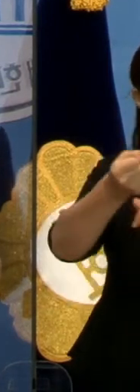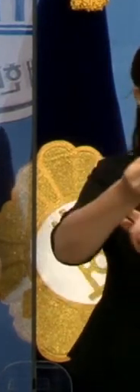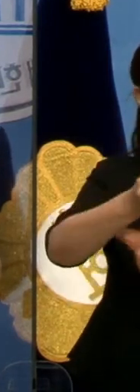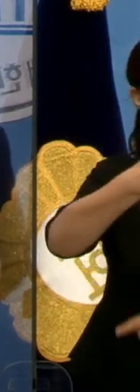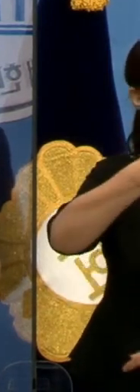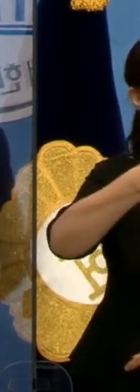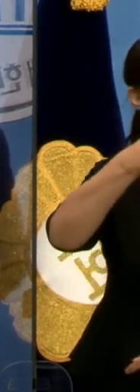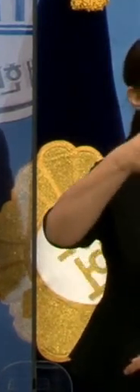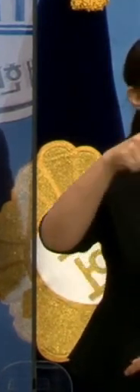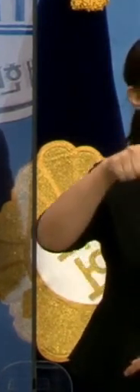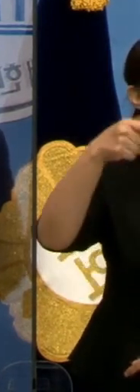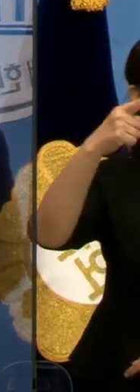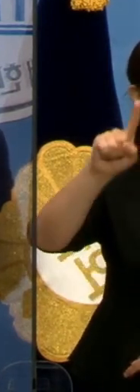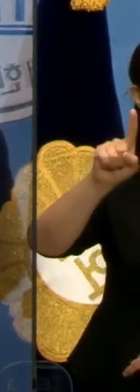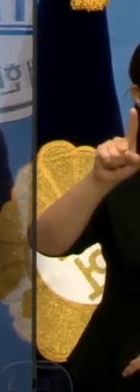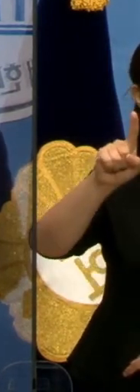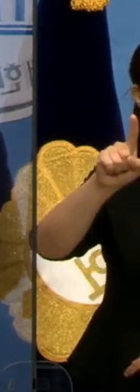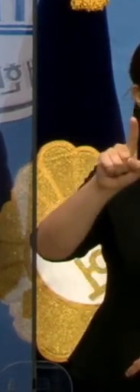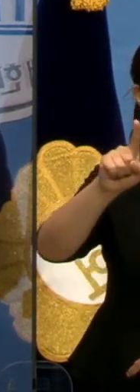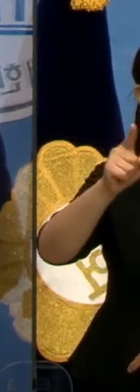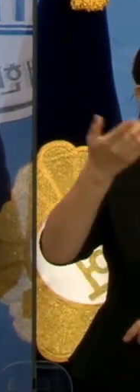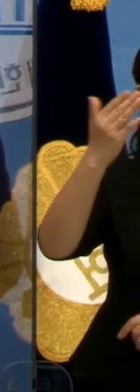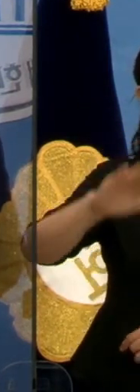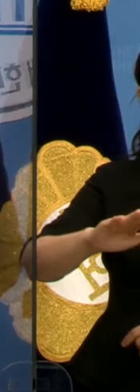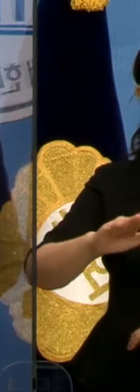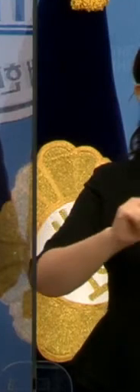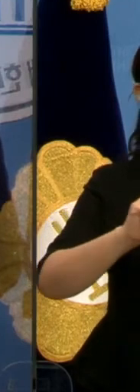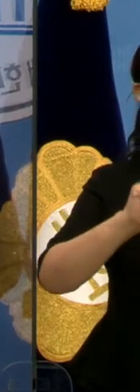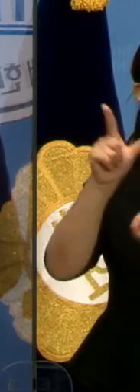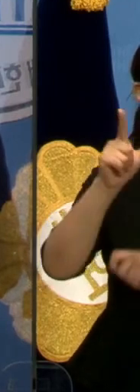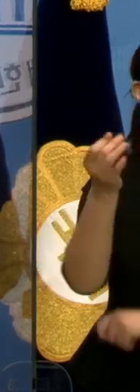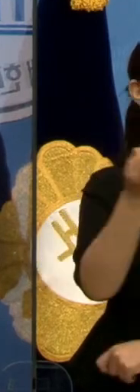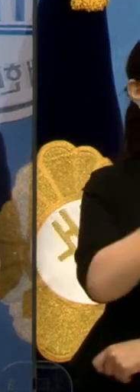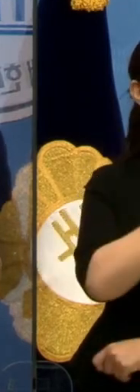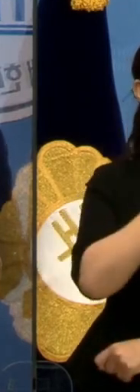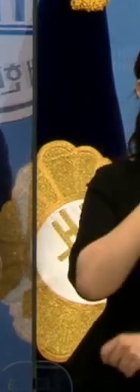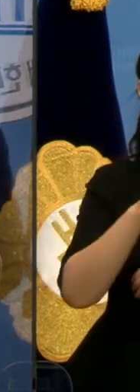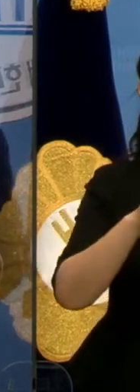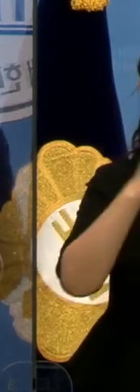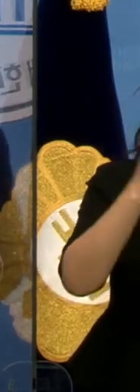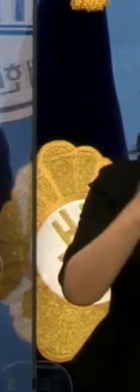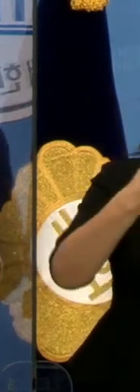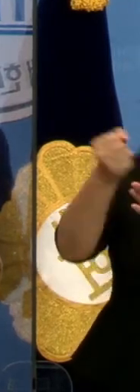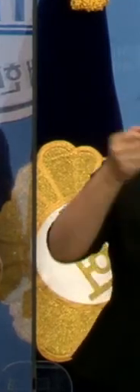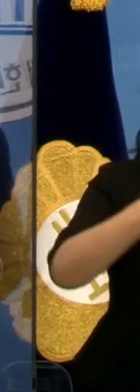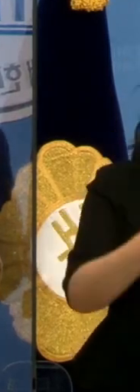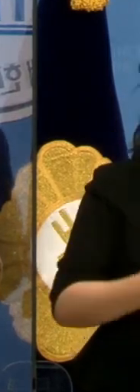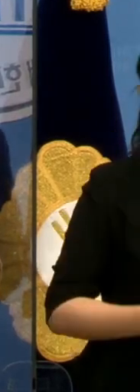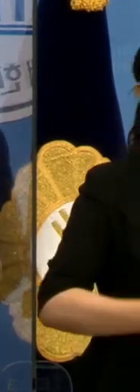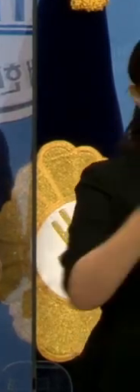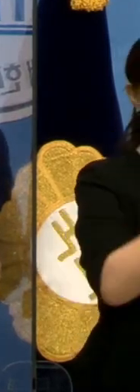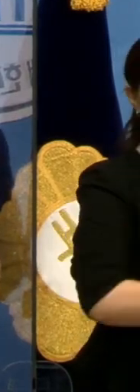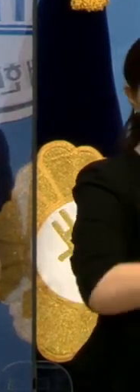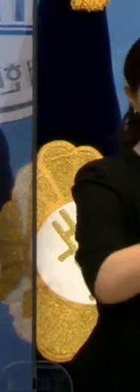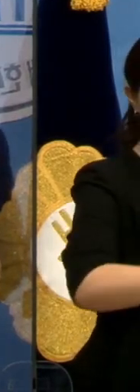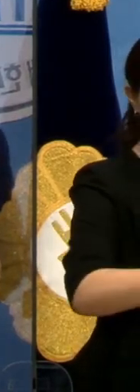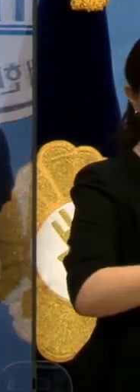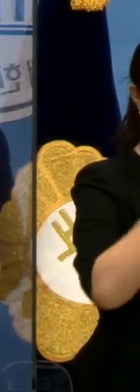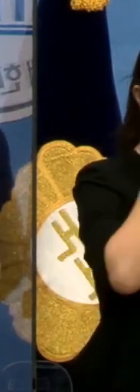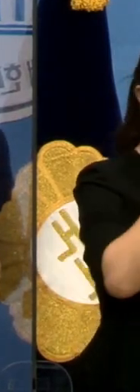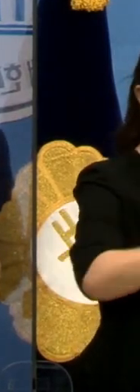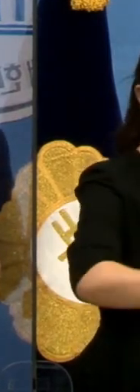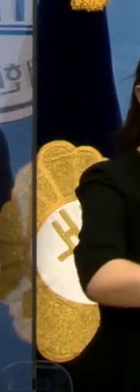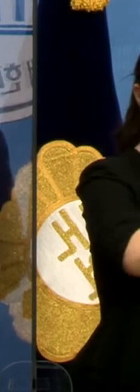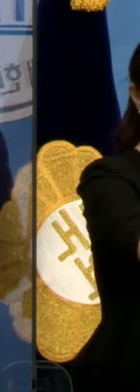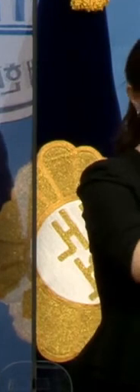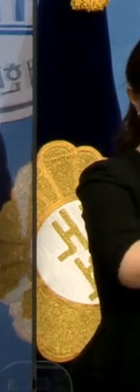50.5%이지만 상위 10%가 거의 독점하고 있기 때문입니다. 게다가 공공택지 개발을 하면 그것을 민간에